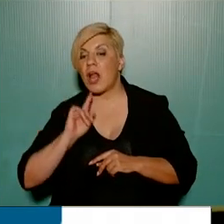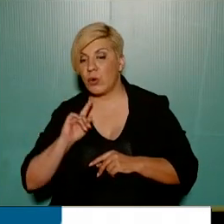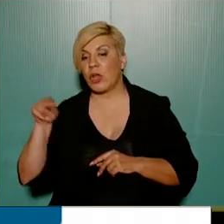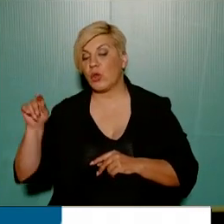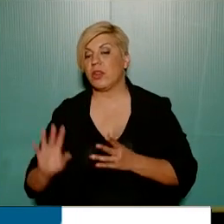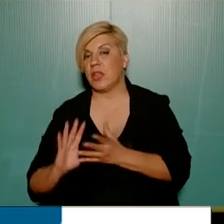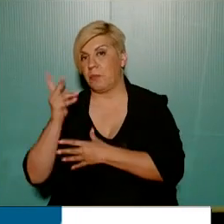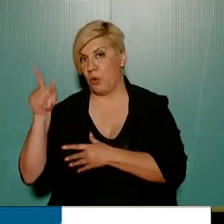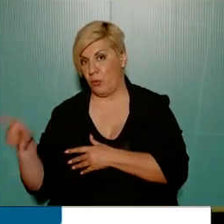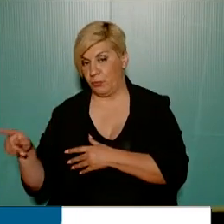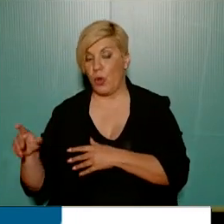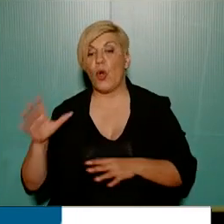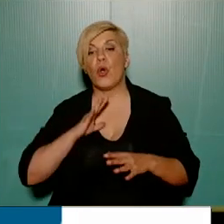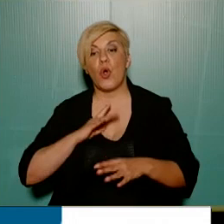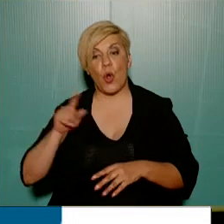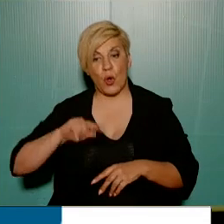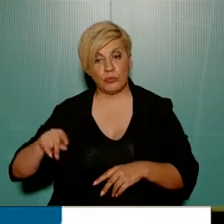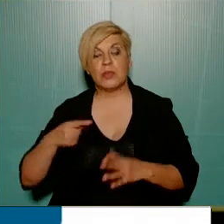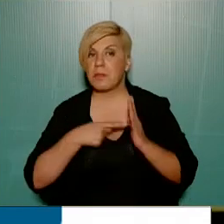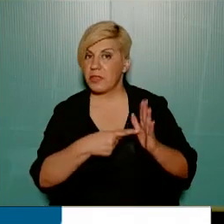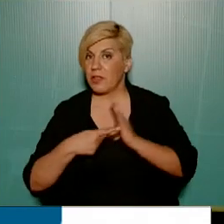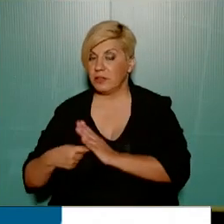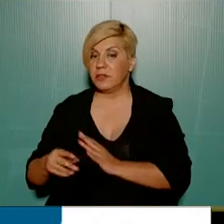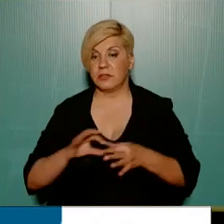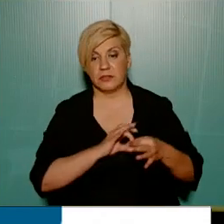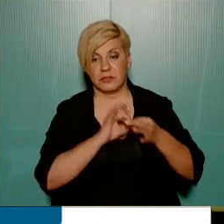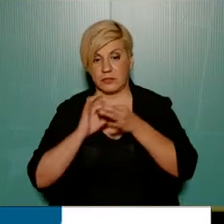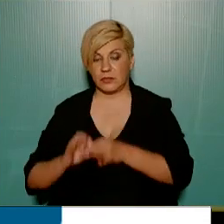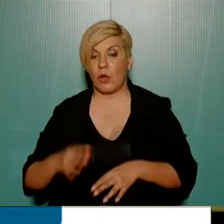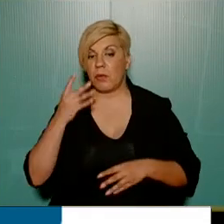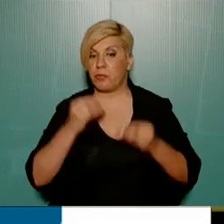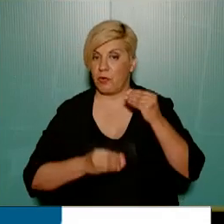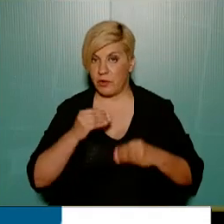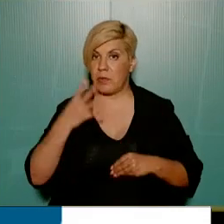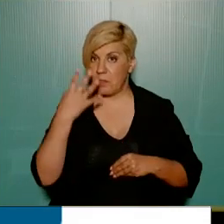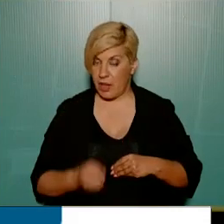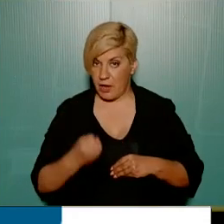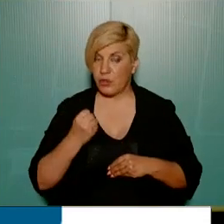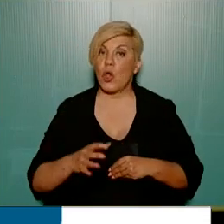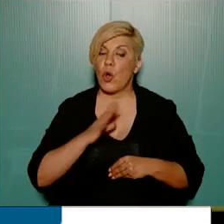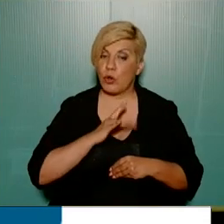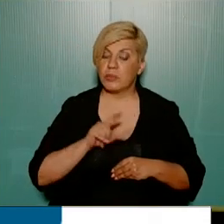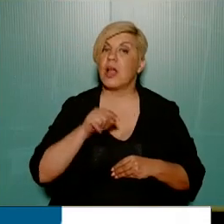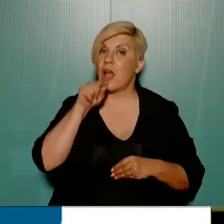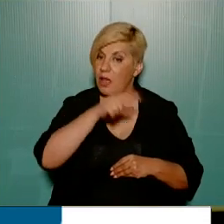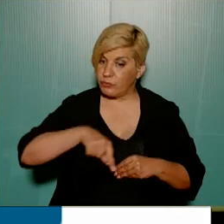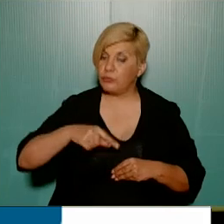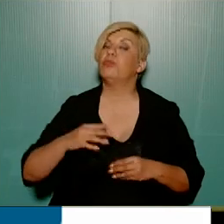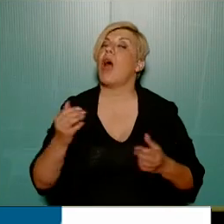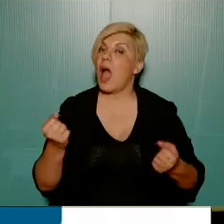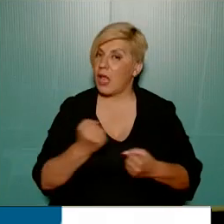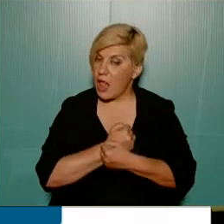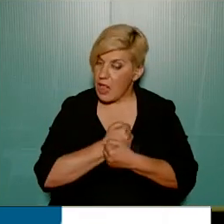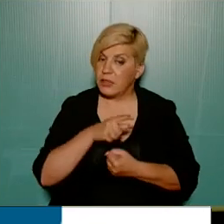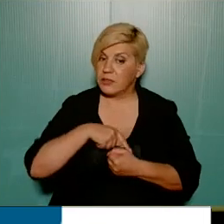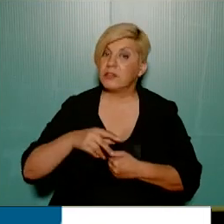Τεπό. Ο κόσμος μας υπέδειξε και συνεχίζει τα όποια προβλήματα υπήρχαν και ο κόσμος είναι αυτός που έχει αγκαλιάσει